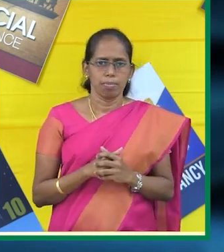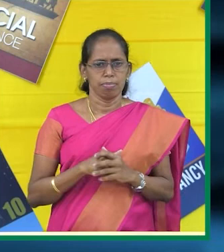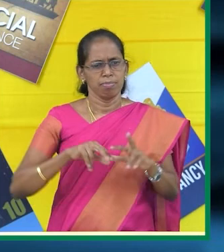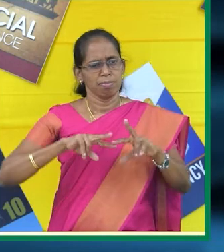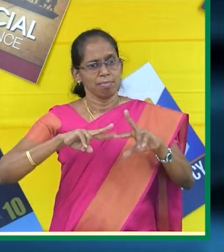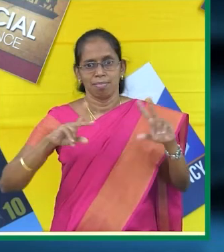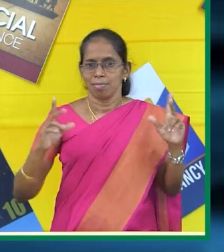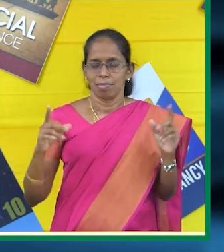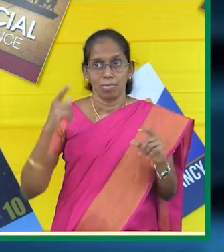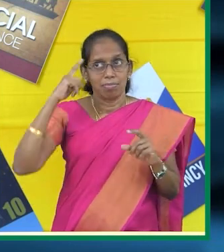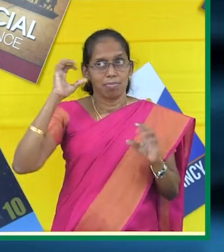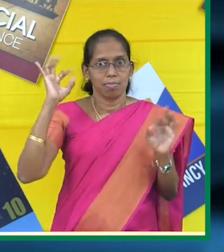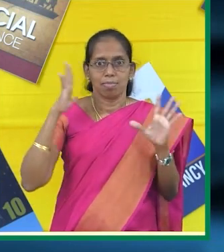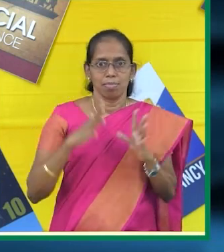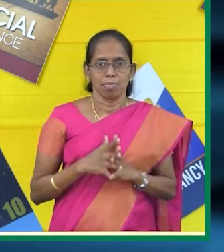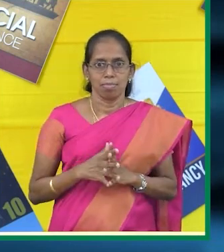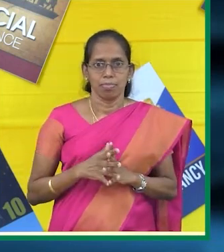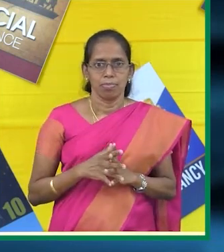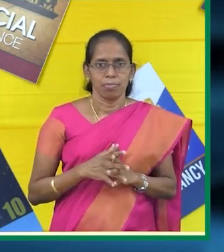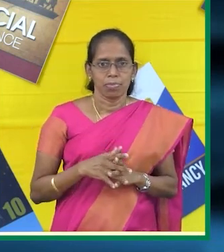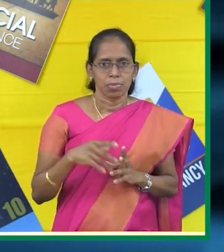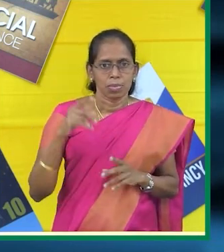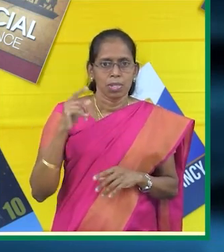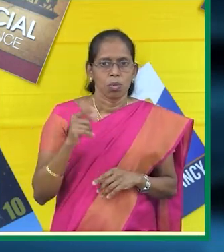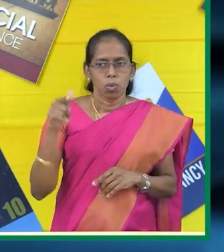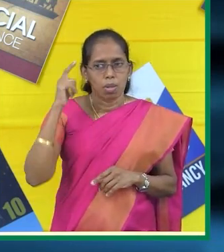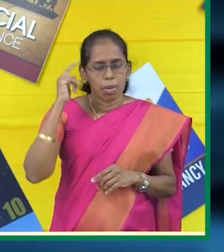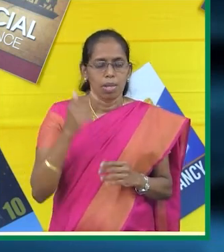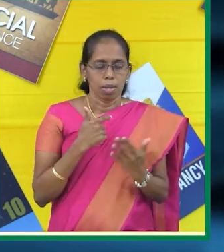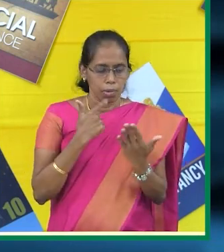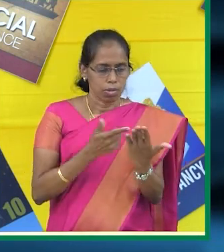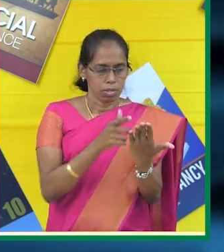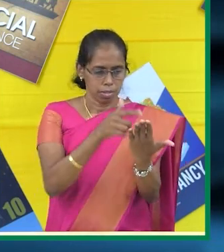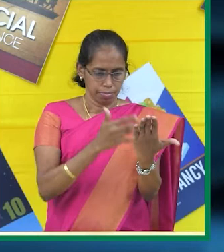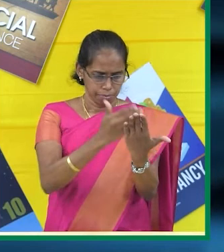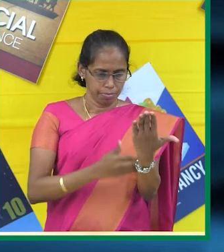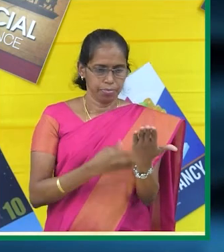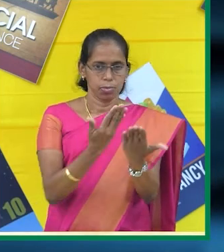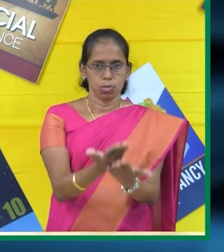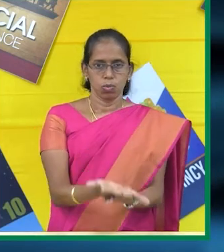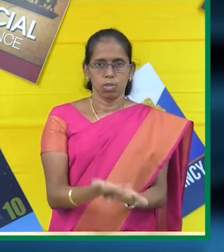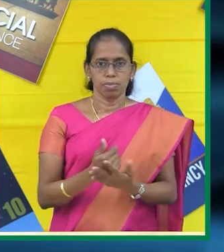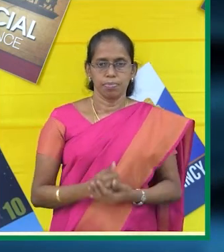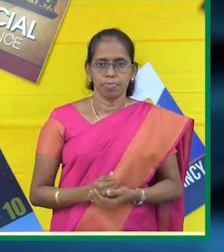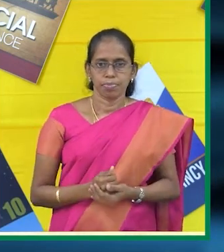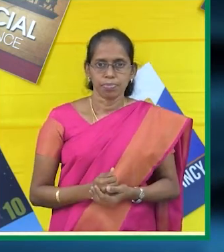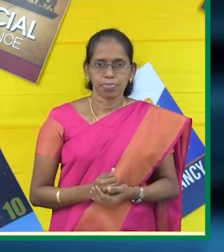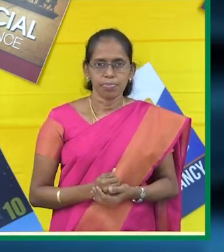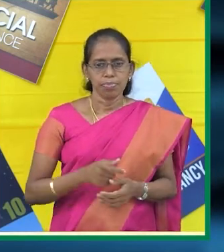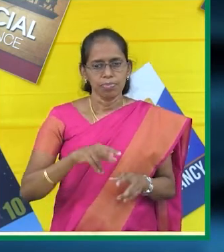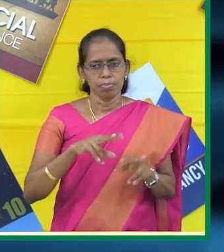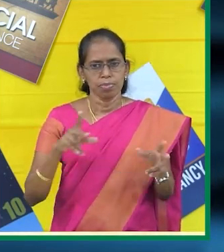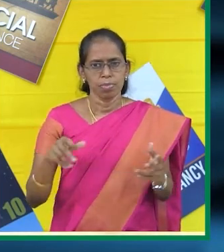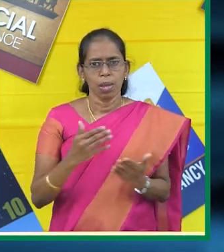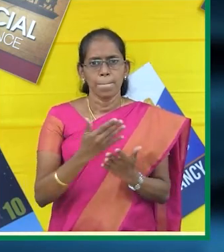இருக்கிறார்கள். அவர்களுடைய திட்டங்களை எடுத்துக்கொண்டு சமர்ப்பிக்க வருகிறார்கள். அப்படி வருகிற பொழுது பல்வேறு